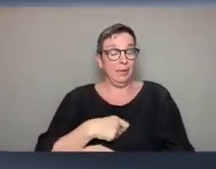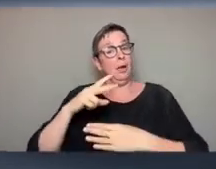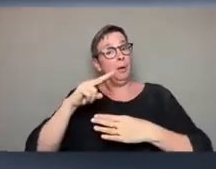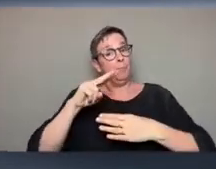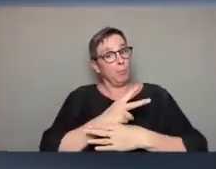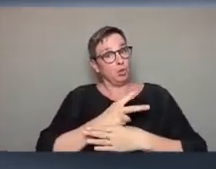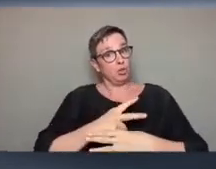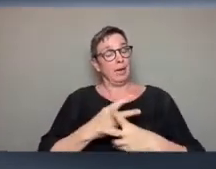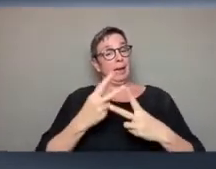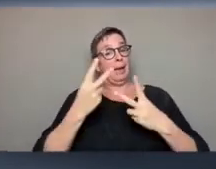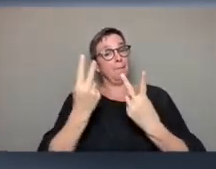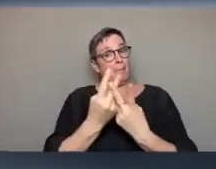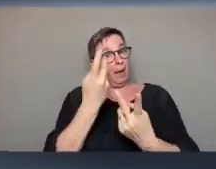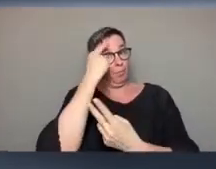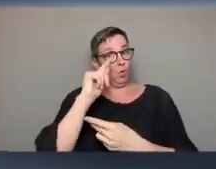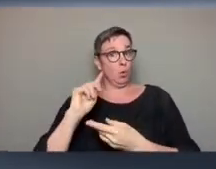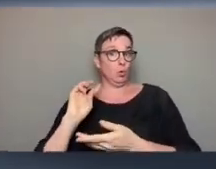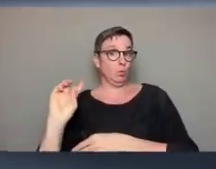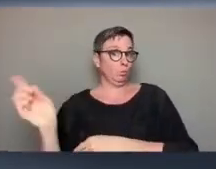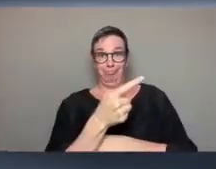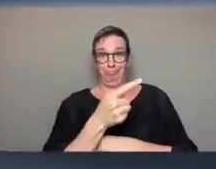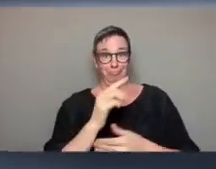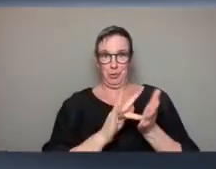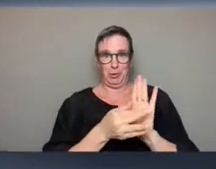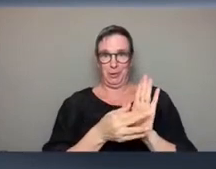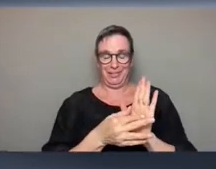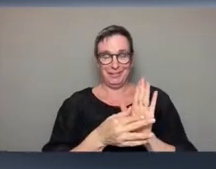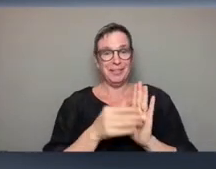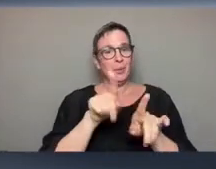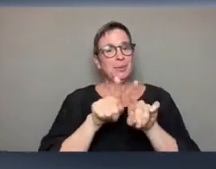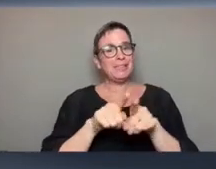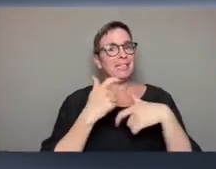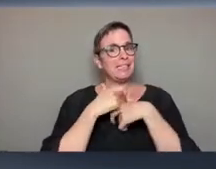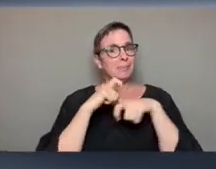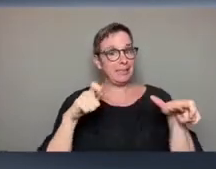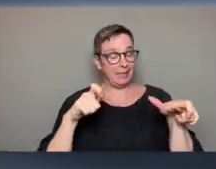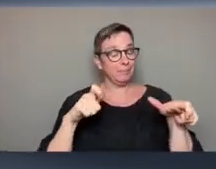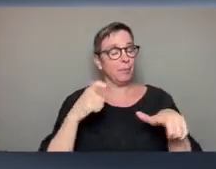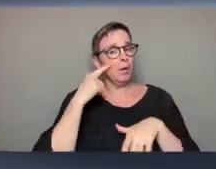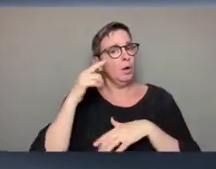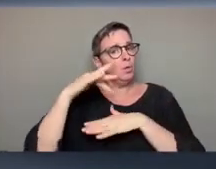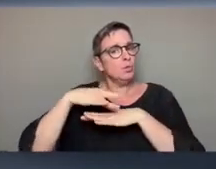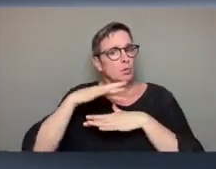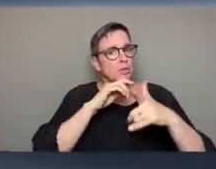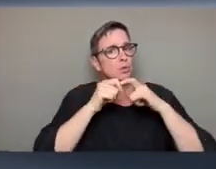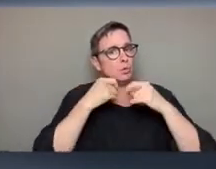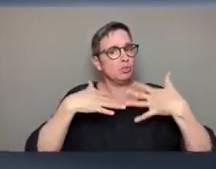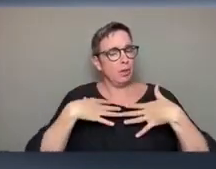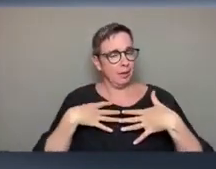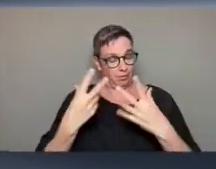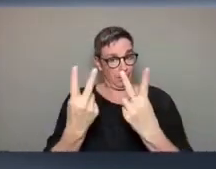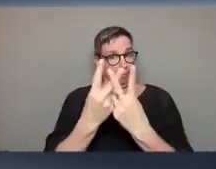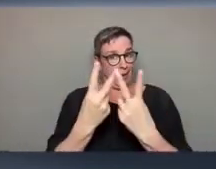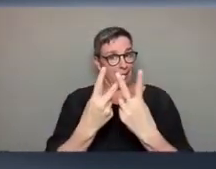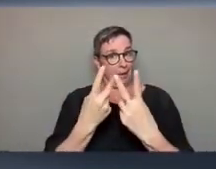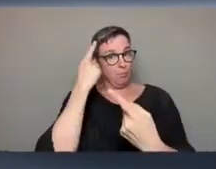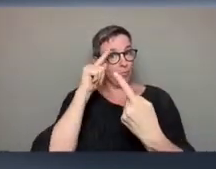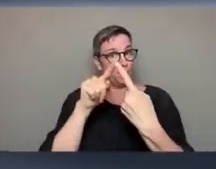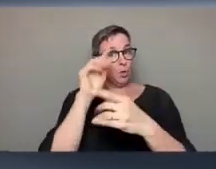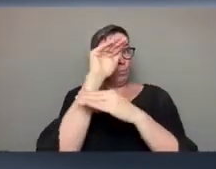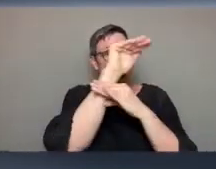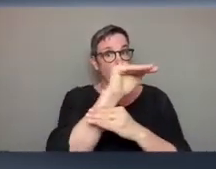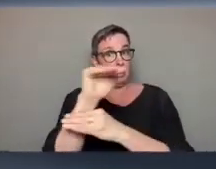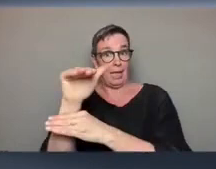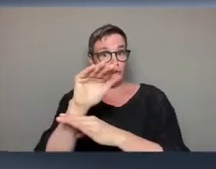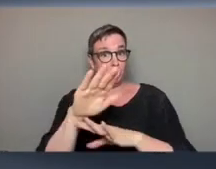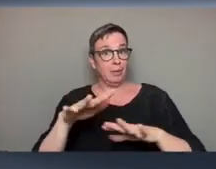concerne l'accessibilité. On l'a vu, les parcs suisses ont aussi pour mission, en plus de protéger les paysages et leur